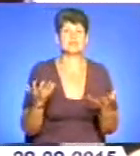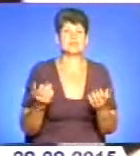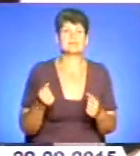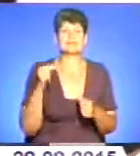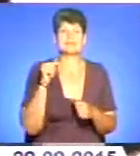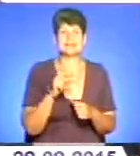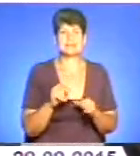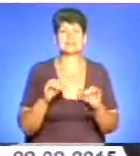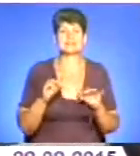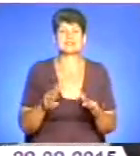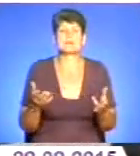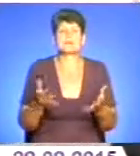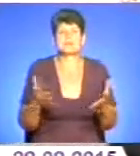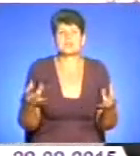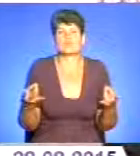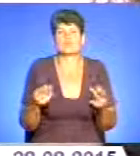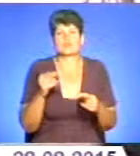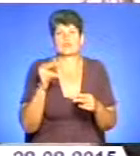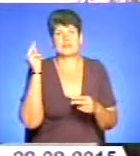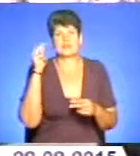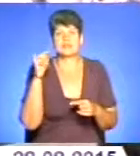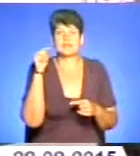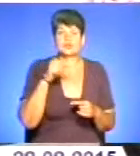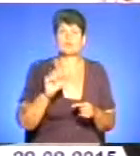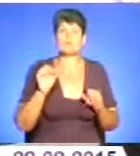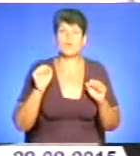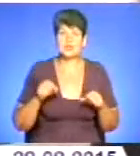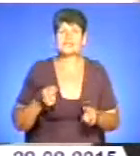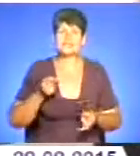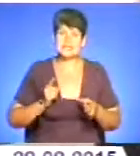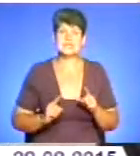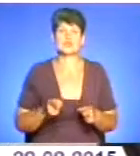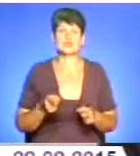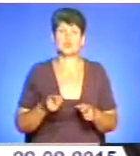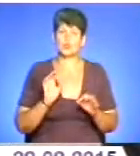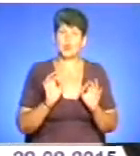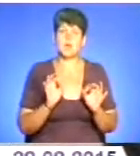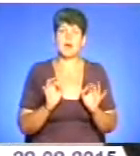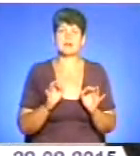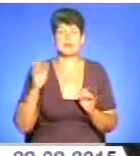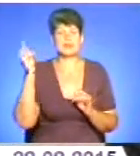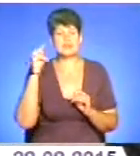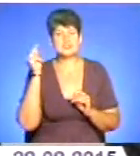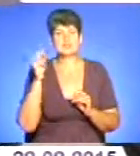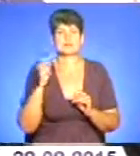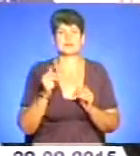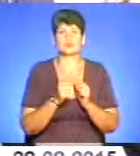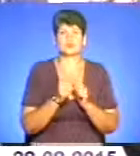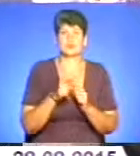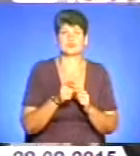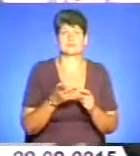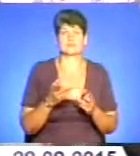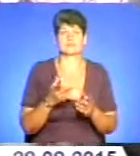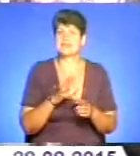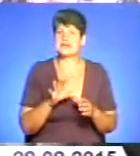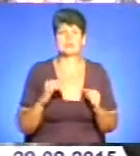які найбільш необхідні для їхнього навчання, для того, щоб вони могли дійсно нормально навчатися, попри те, що дійсно є